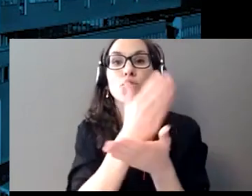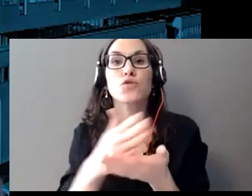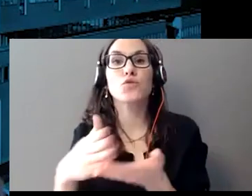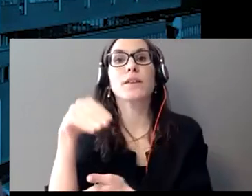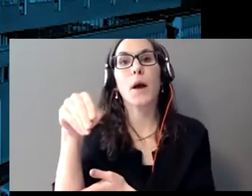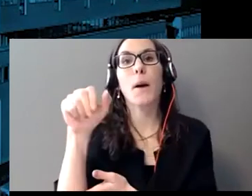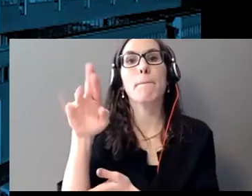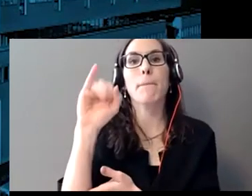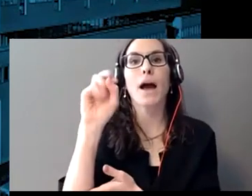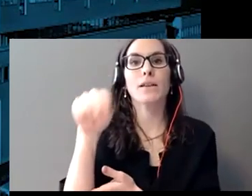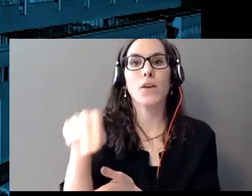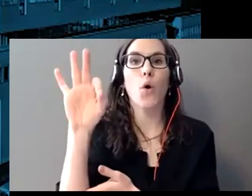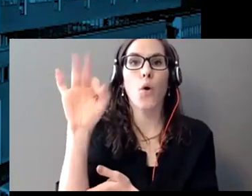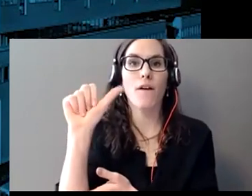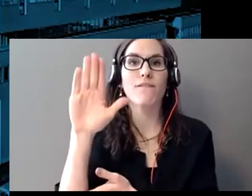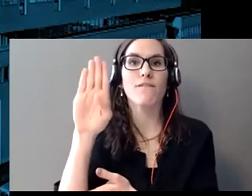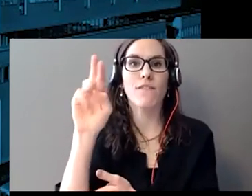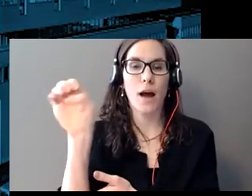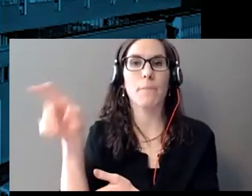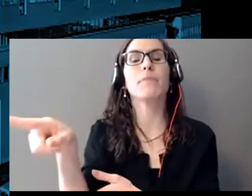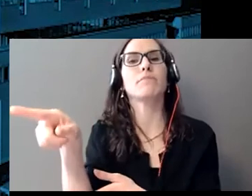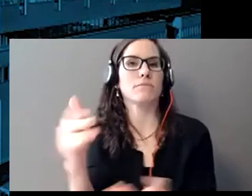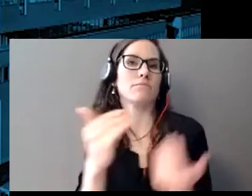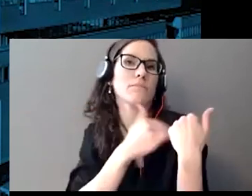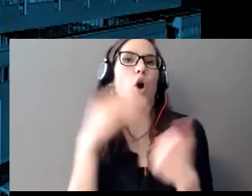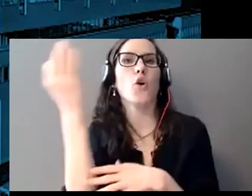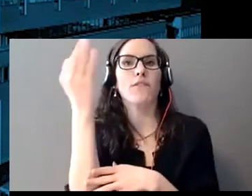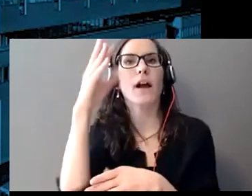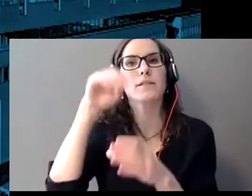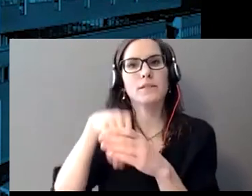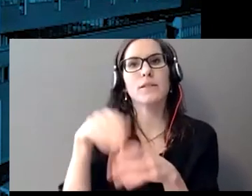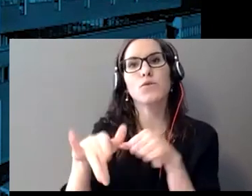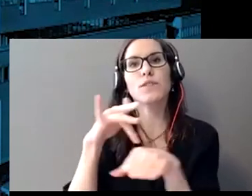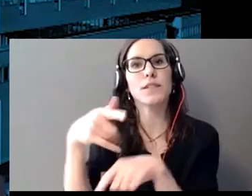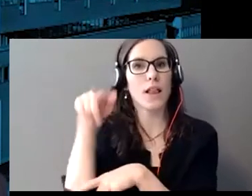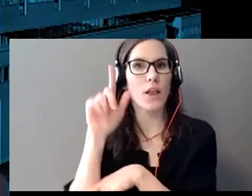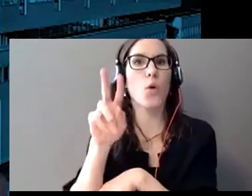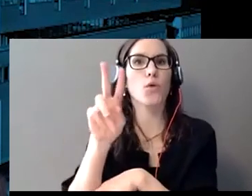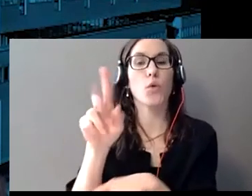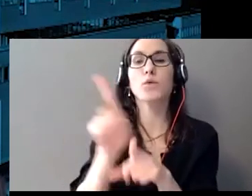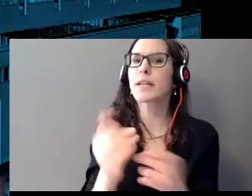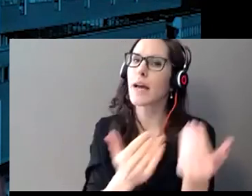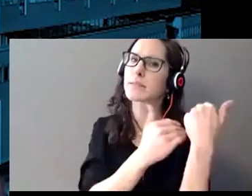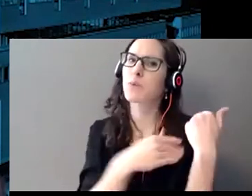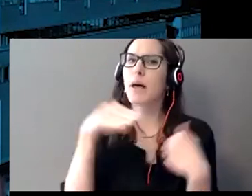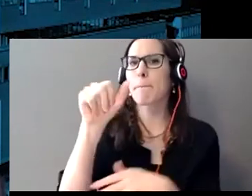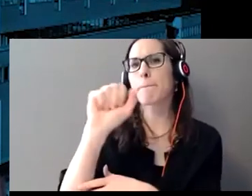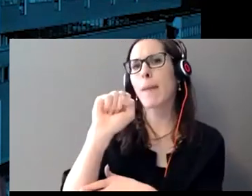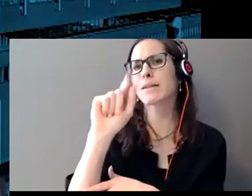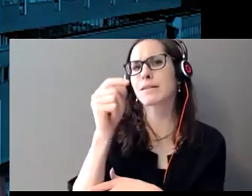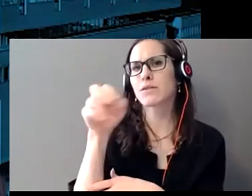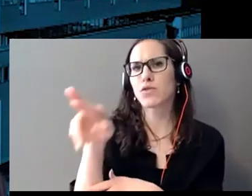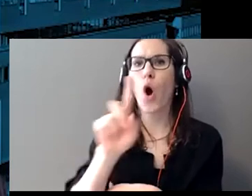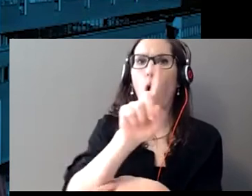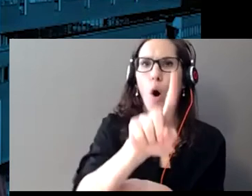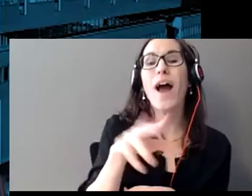maîtresse de conférence à l'Université Lumière Léon II et responsable du Master 1 référent-référente handicap